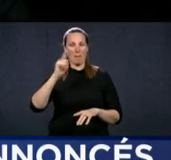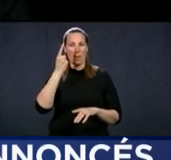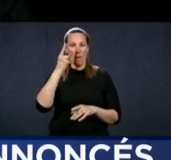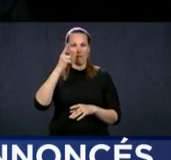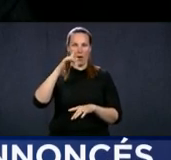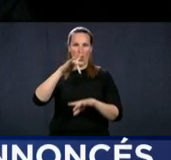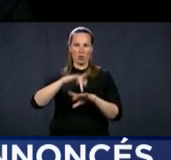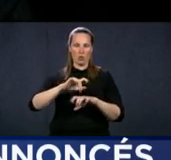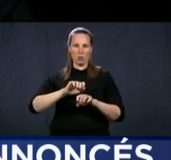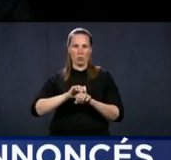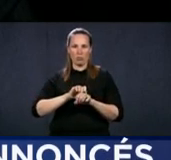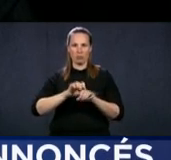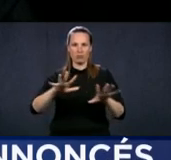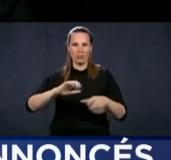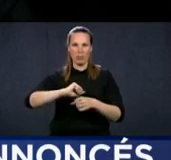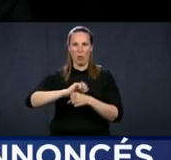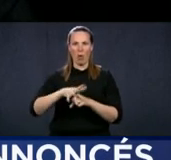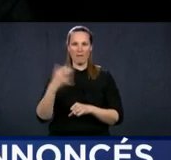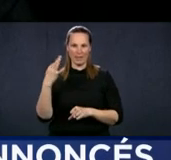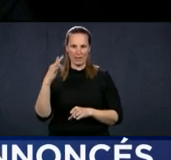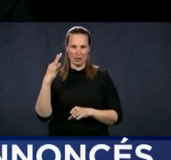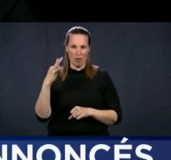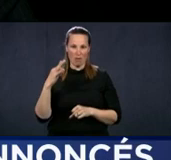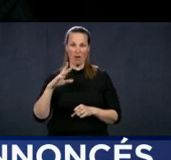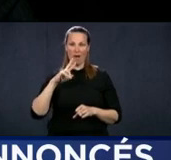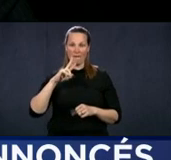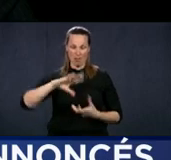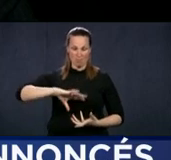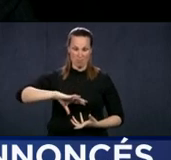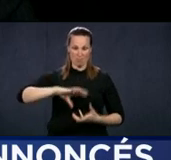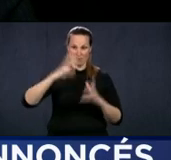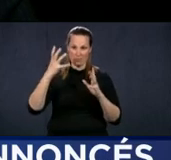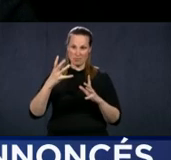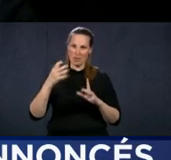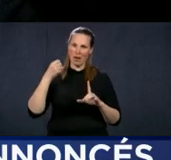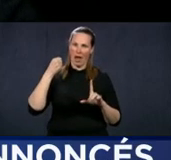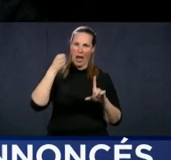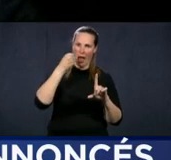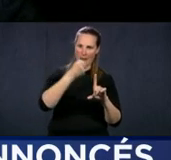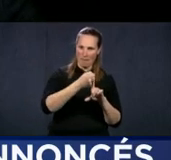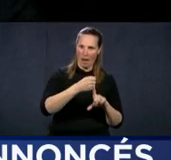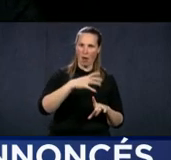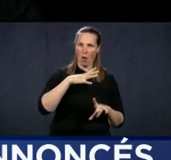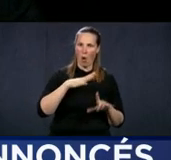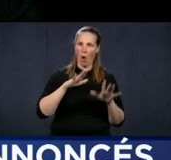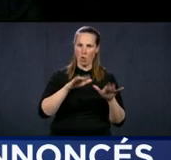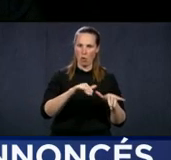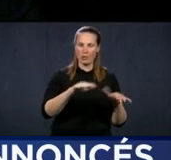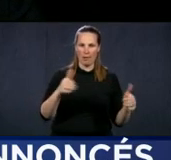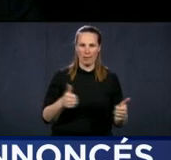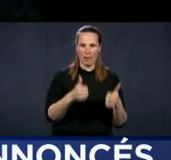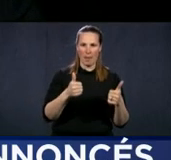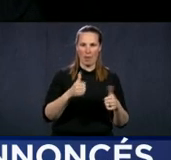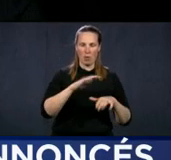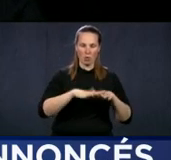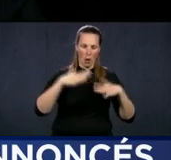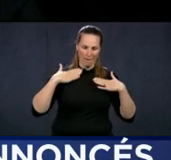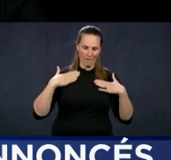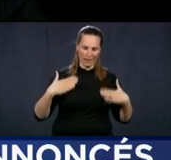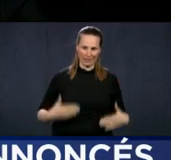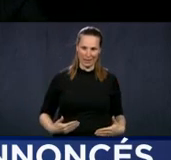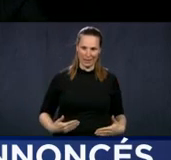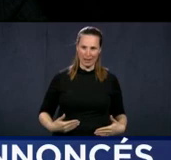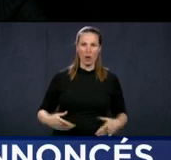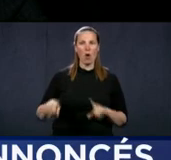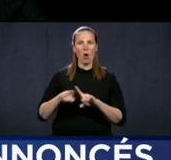cause de la pandémie de la COVID-19. Cette crise a des impacts majeurs sur la santé physique de notre population, mais aussi sur sa